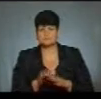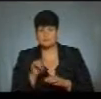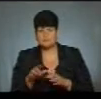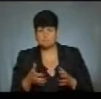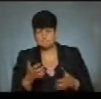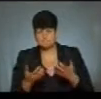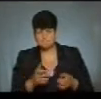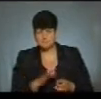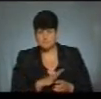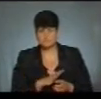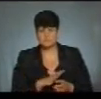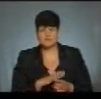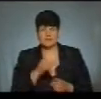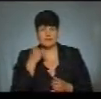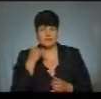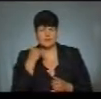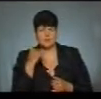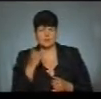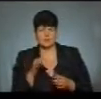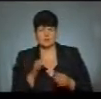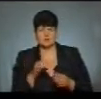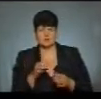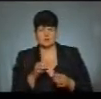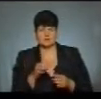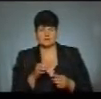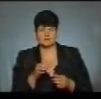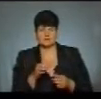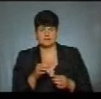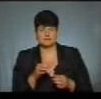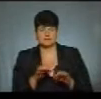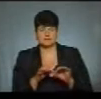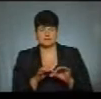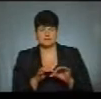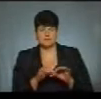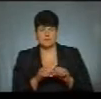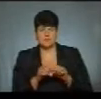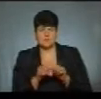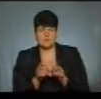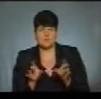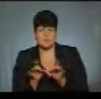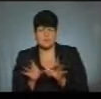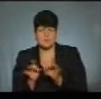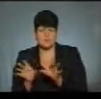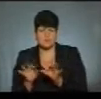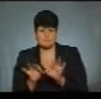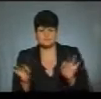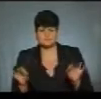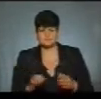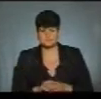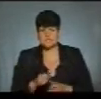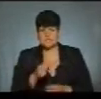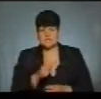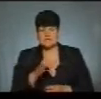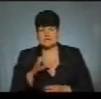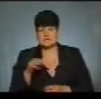перекопано було. Телефонні труби, телефонне пообривало. Староста села